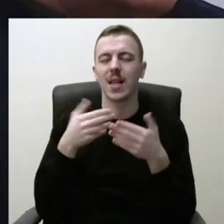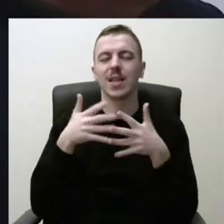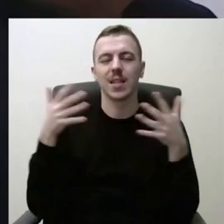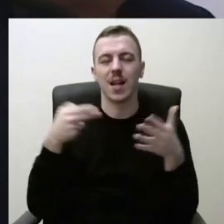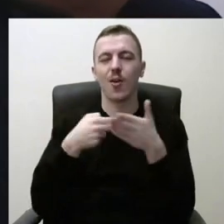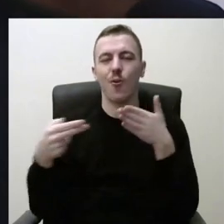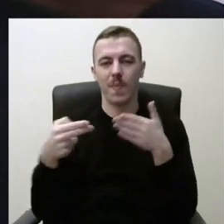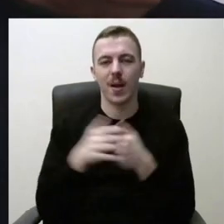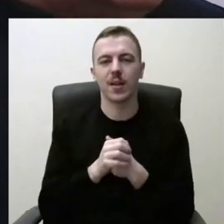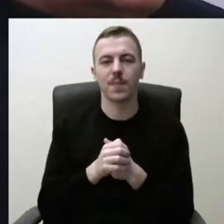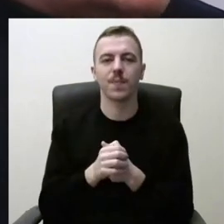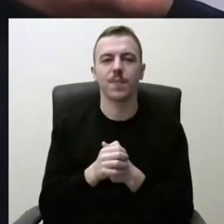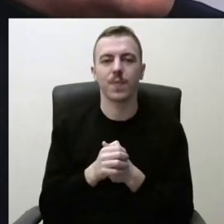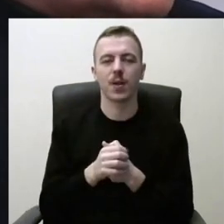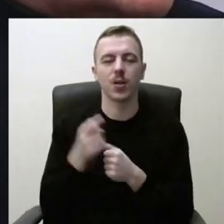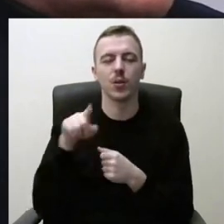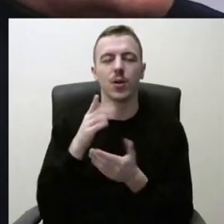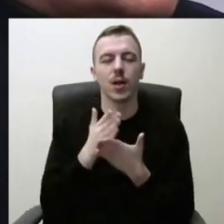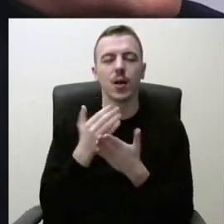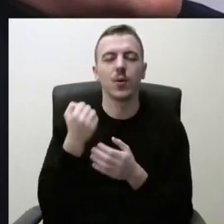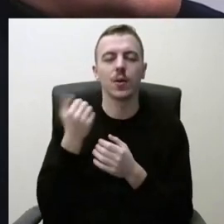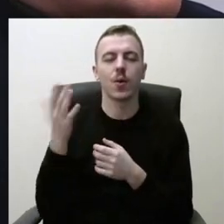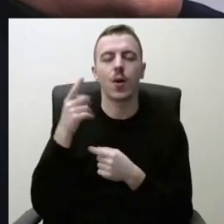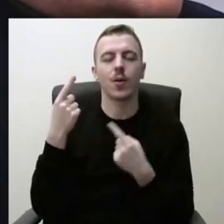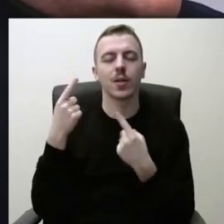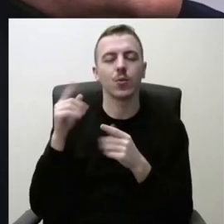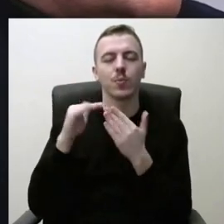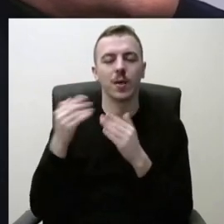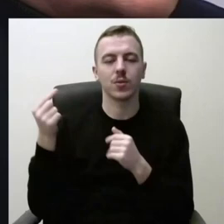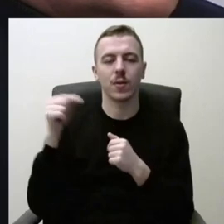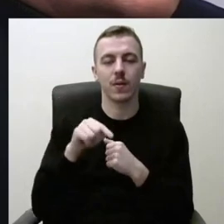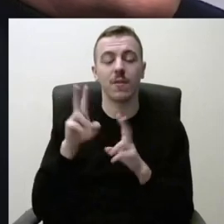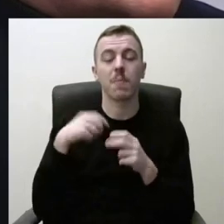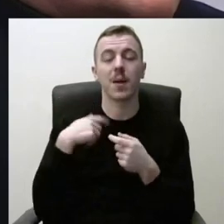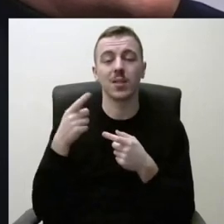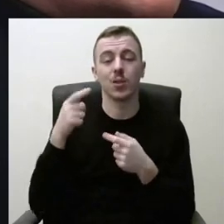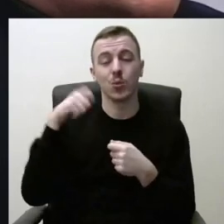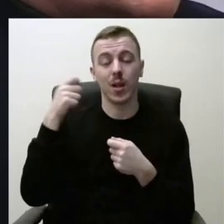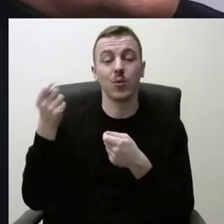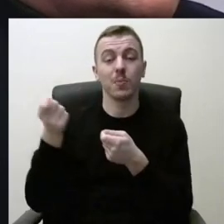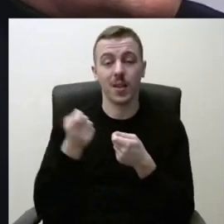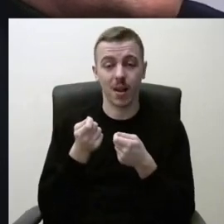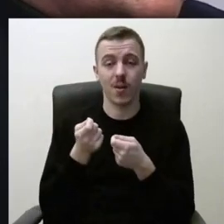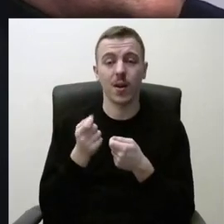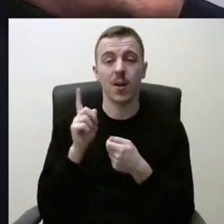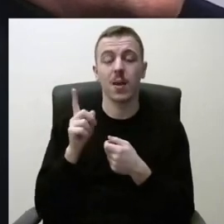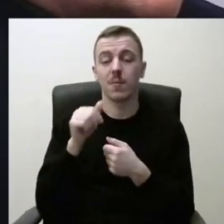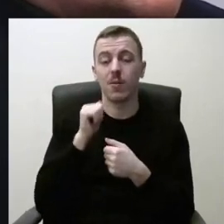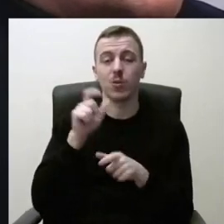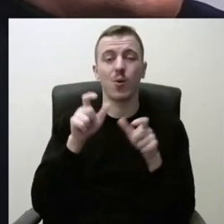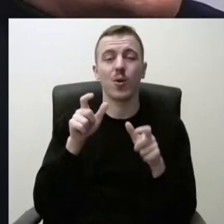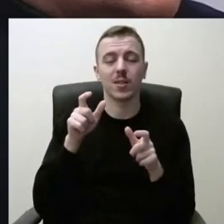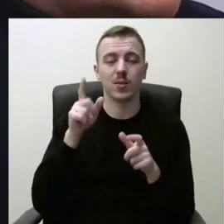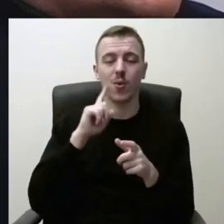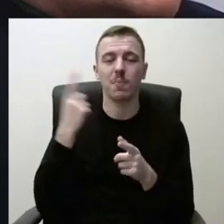jų turbūt didesnė pusė yra atvykusi iš kitų miestų. Reiškia, mes pritraukiam studentus. Tačiau, kai žmonės renkasi pirkti pirmą